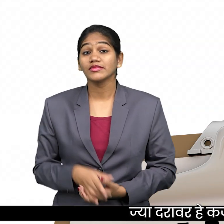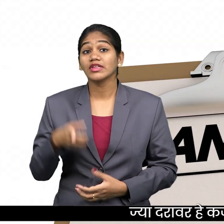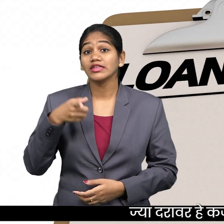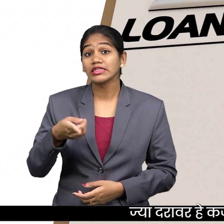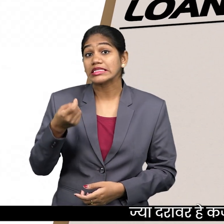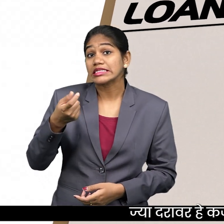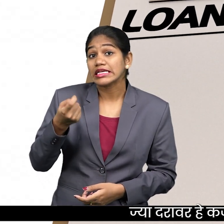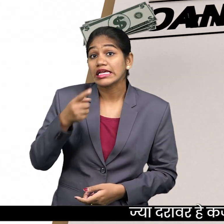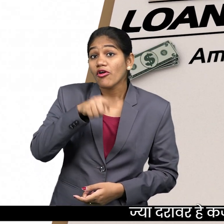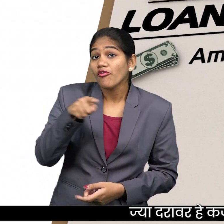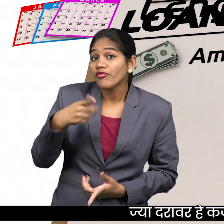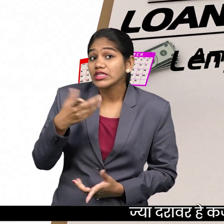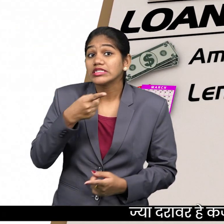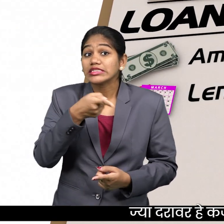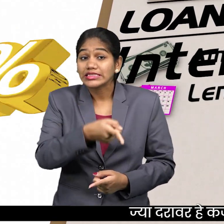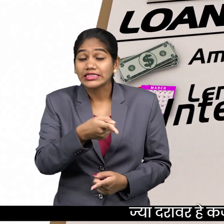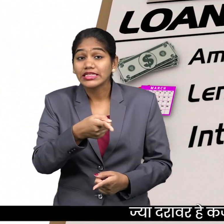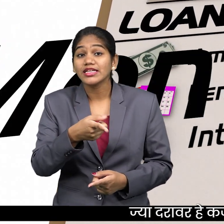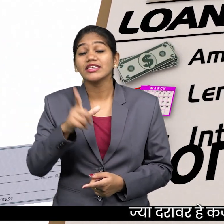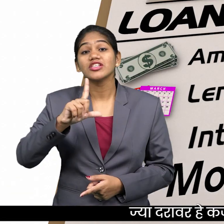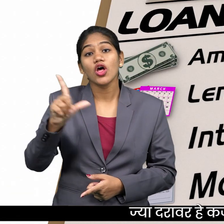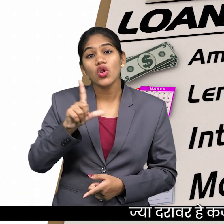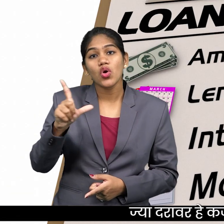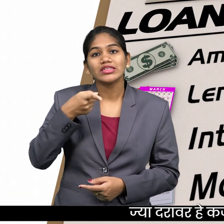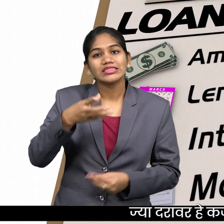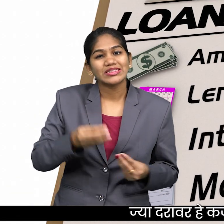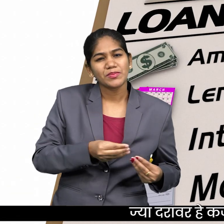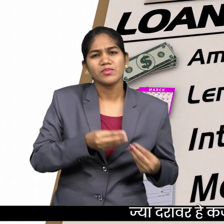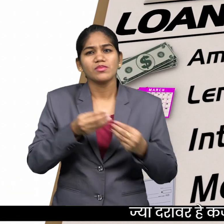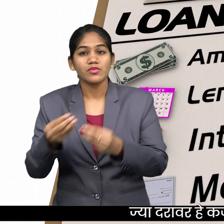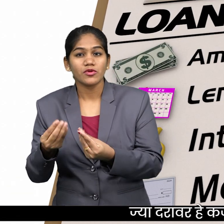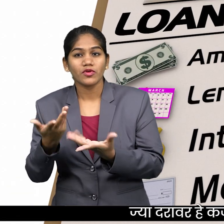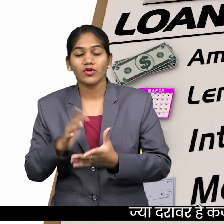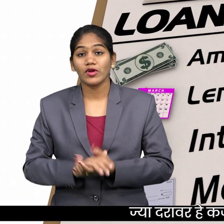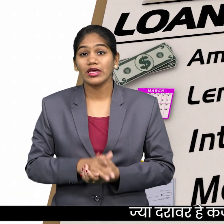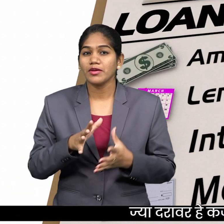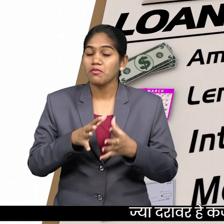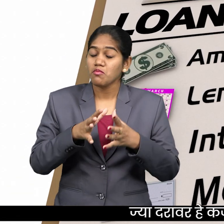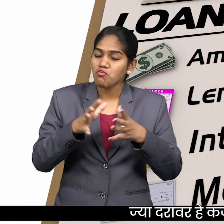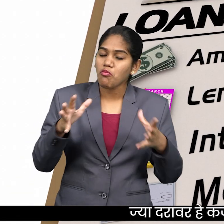ज्या दरावर हे कर्ज दिले जाते ते खूप जास्त आहे